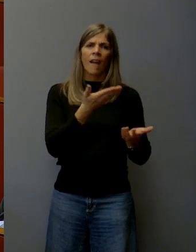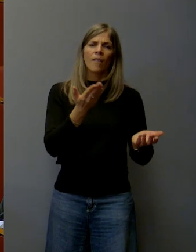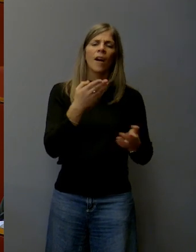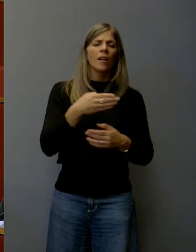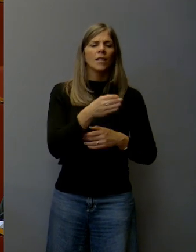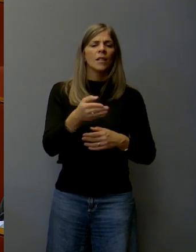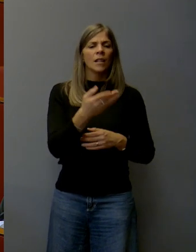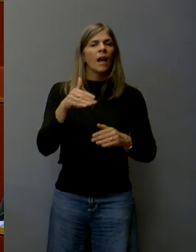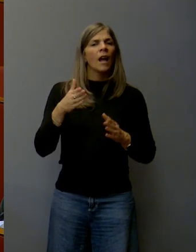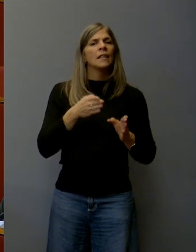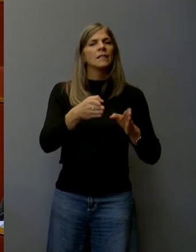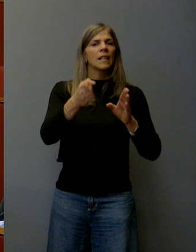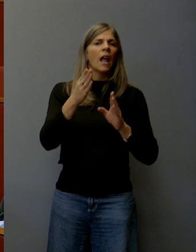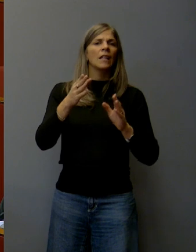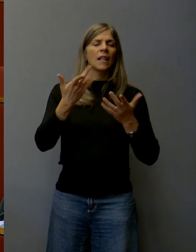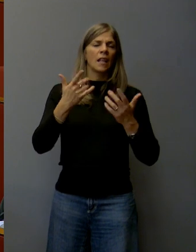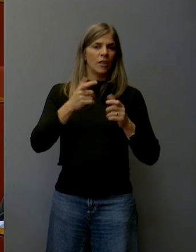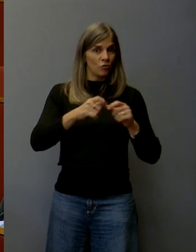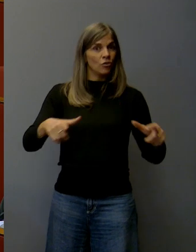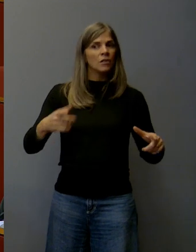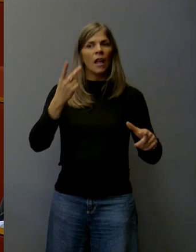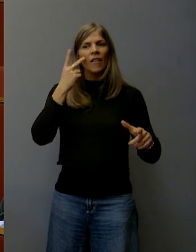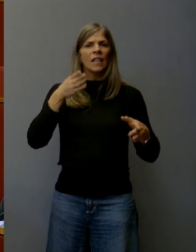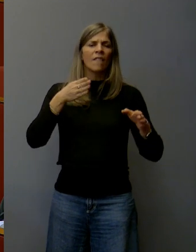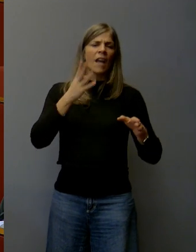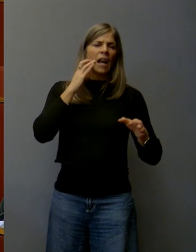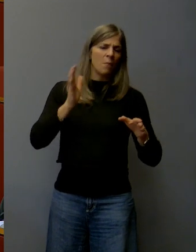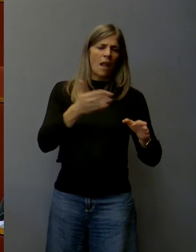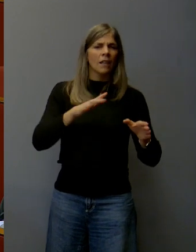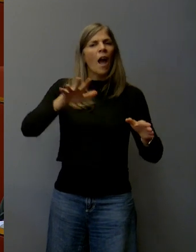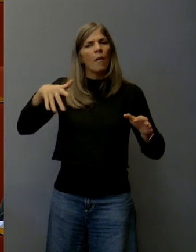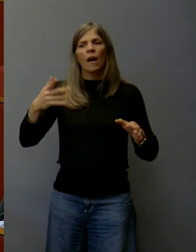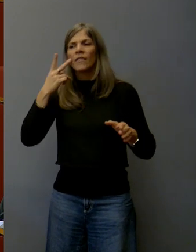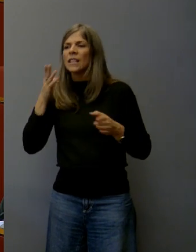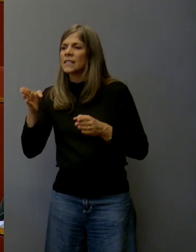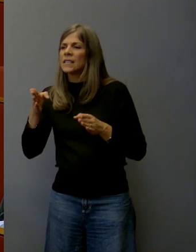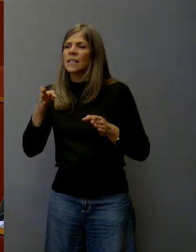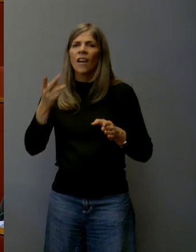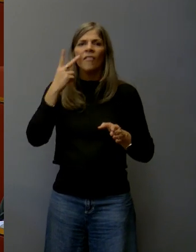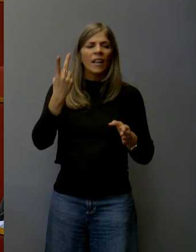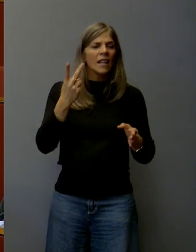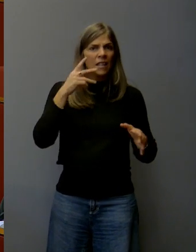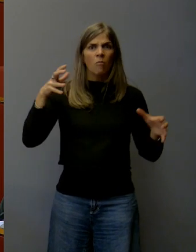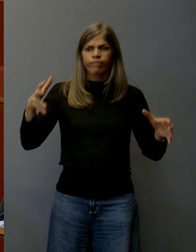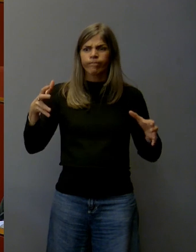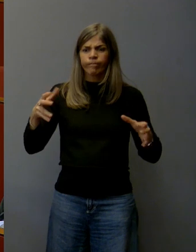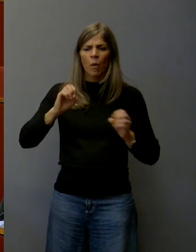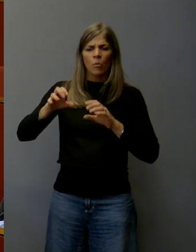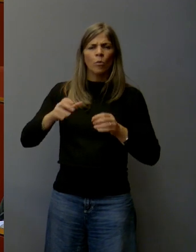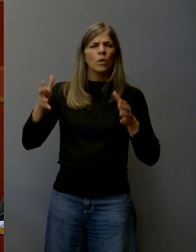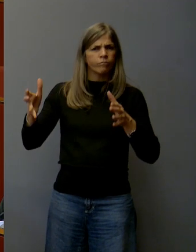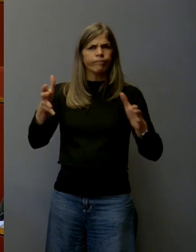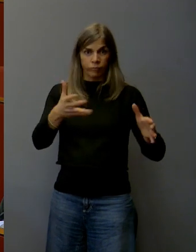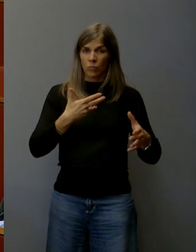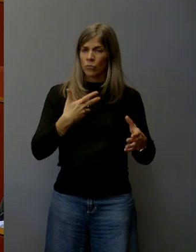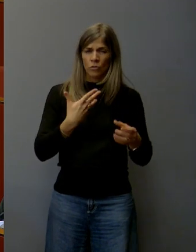cittadine andare oltre via Garibaldi andarsi a vedere un po' due strade e vedere se non ci sono gli ingombranti ce ne sono ce ne sono